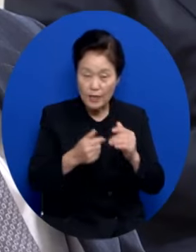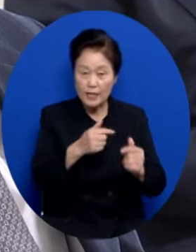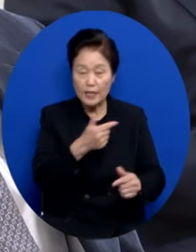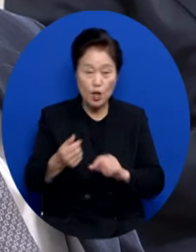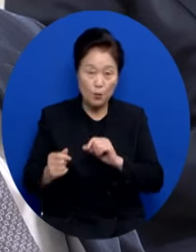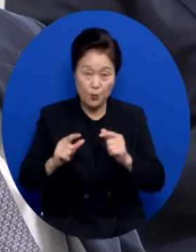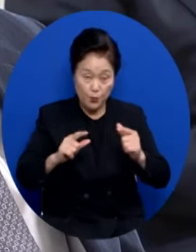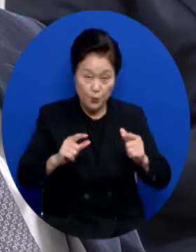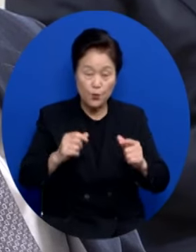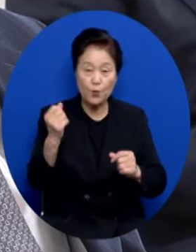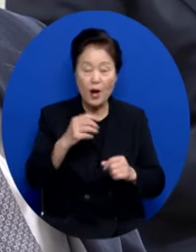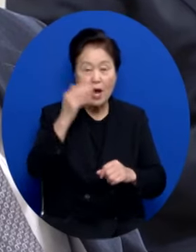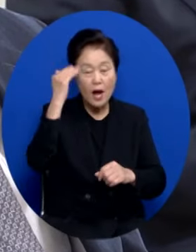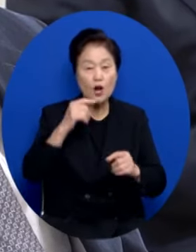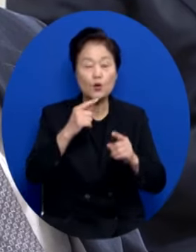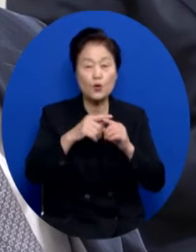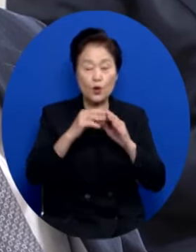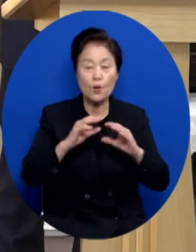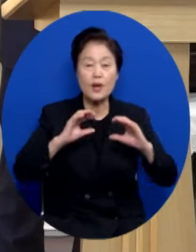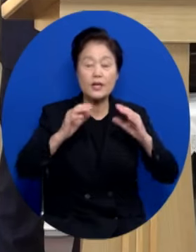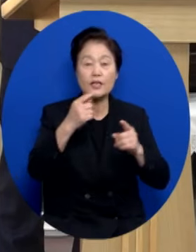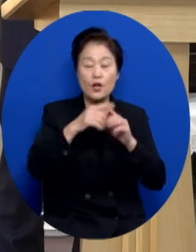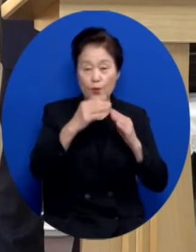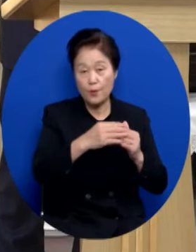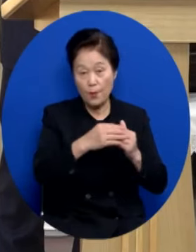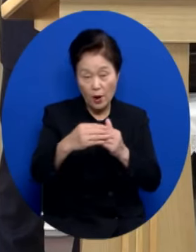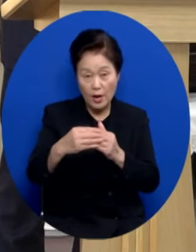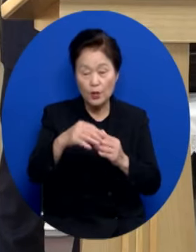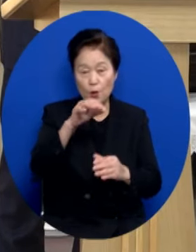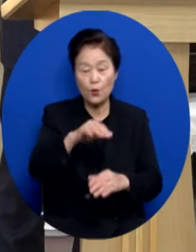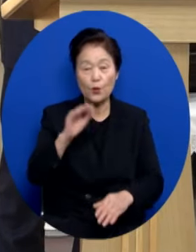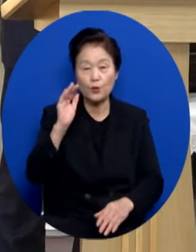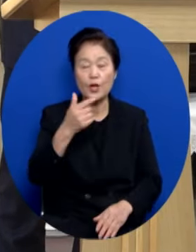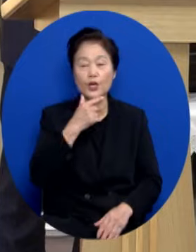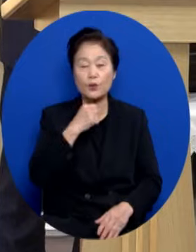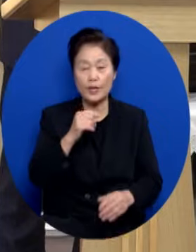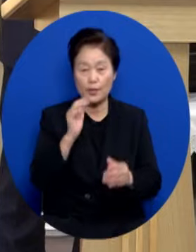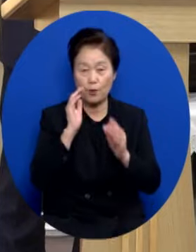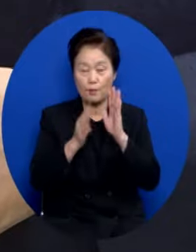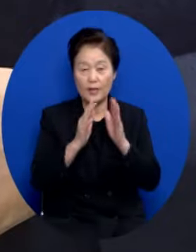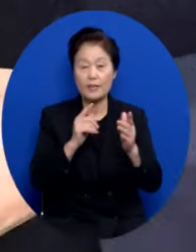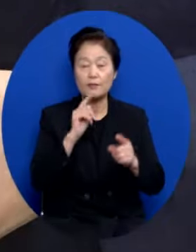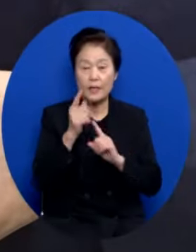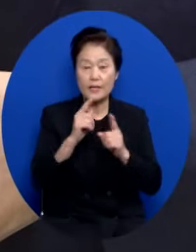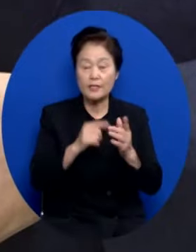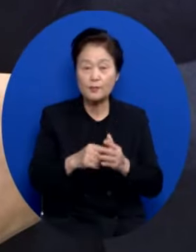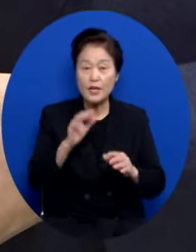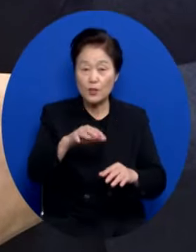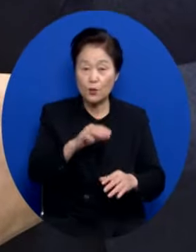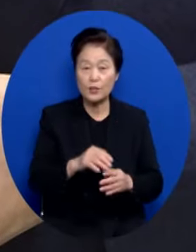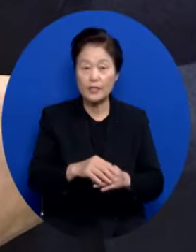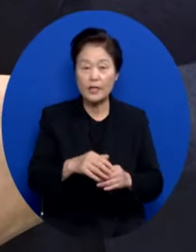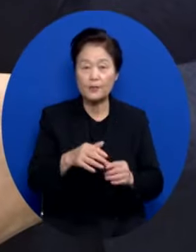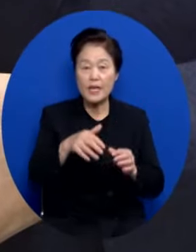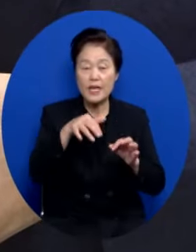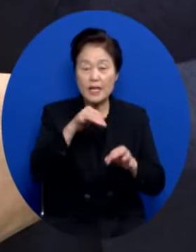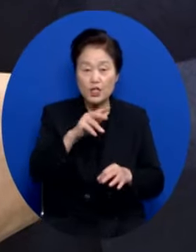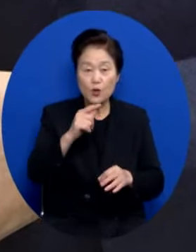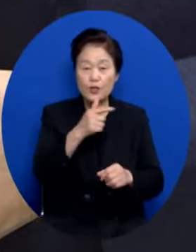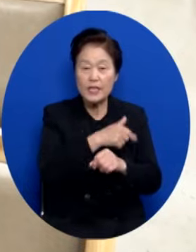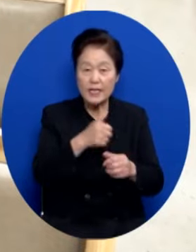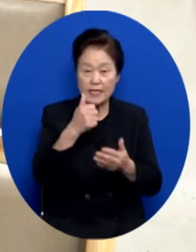이끌며 한국교회를 넘어 세계교회를 선도하는 기관이 되길 격려했습니다. 이날 현장에서는 신용기 이사장과